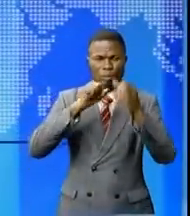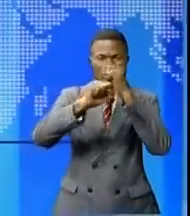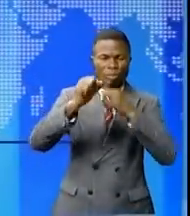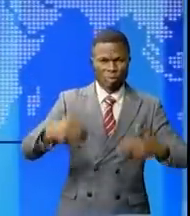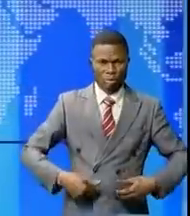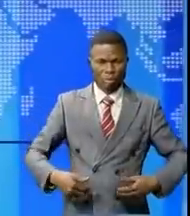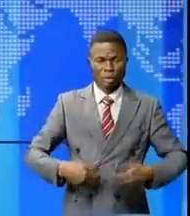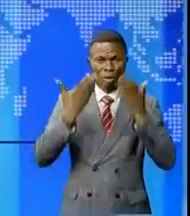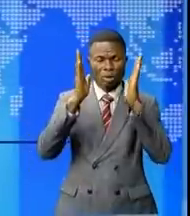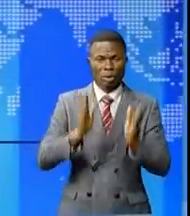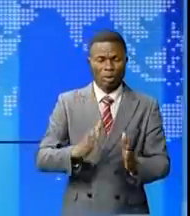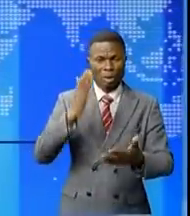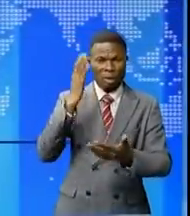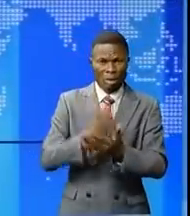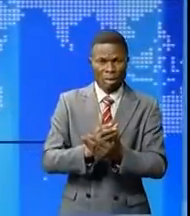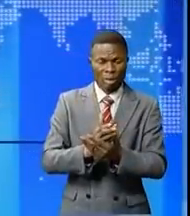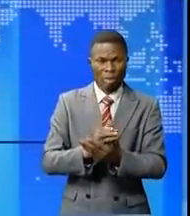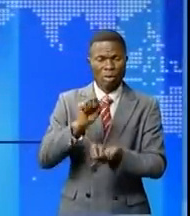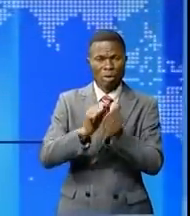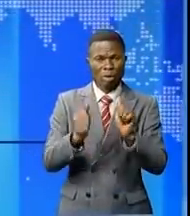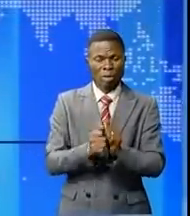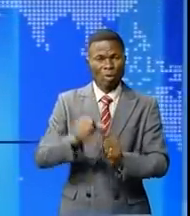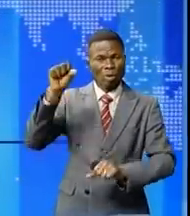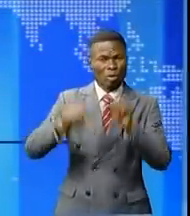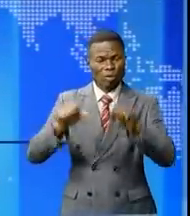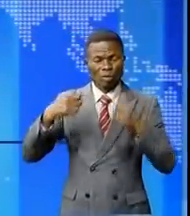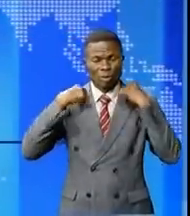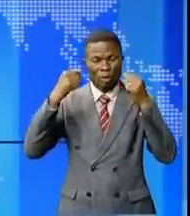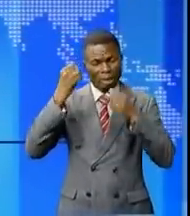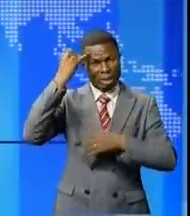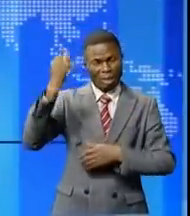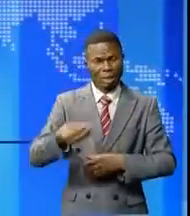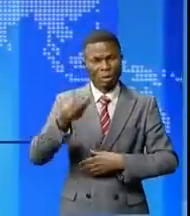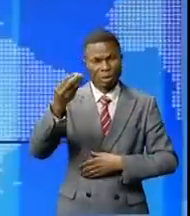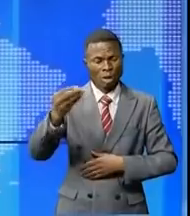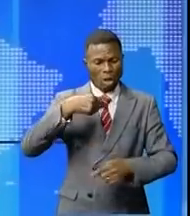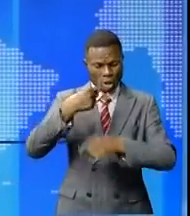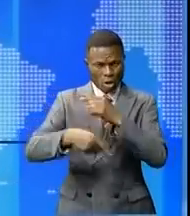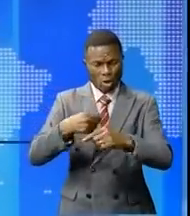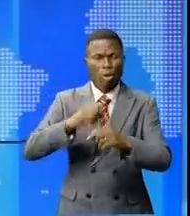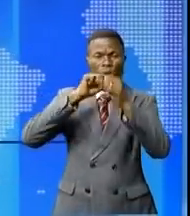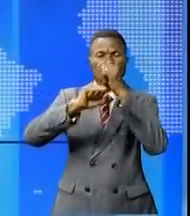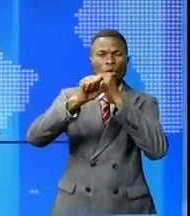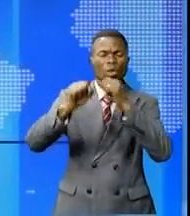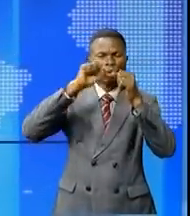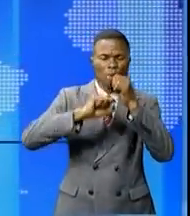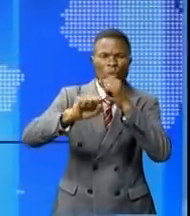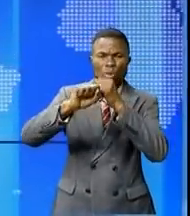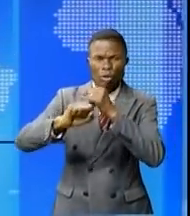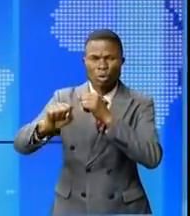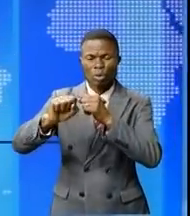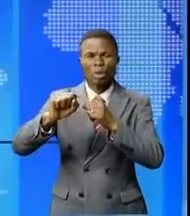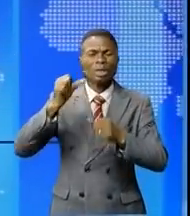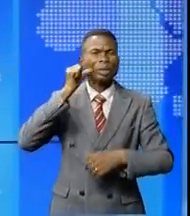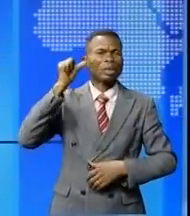estudiantine dans la lutte contre toutes formes d'antivaleurs c'est le sens qu'il faut donner au lancement de la campagne de sensibilisation s'est